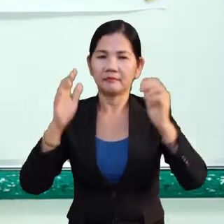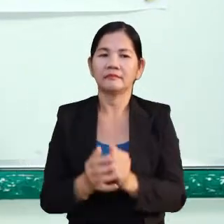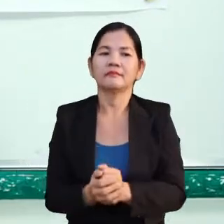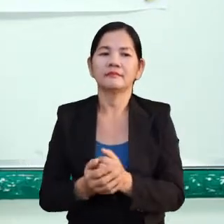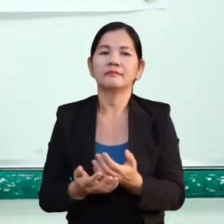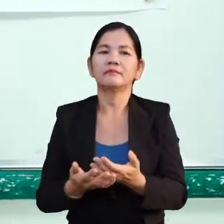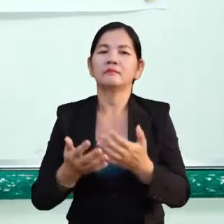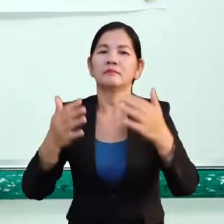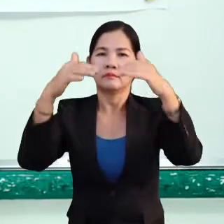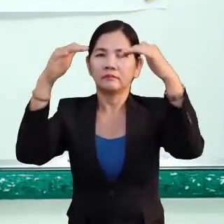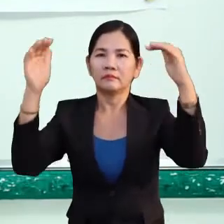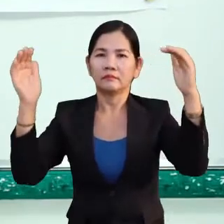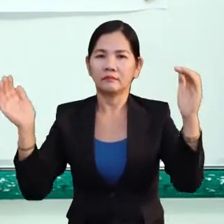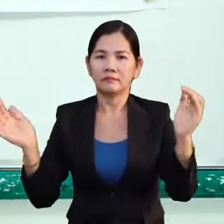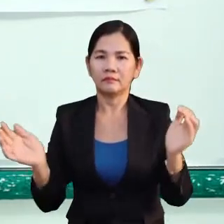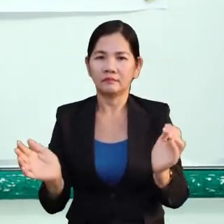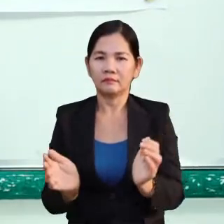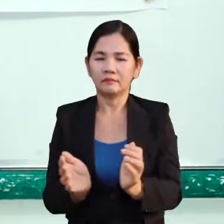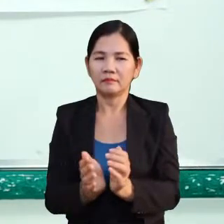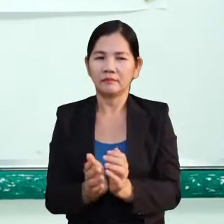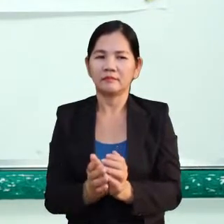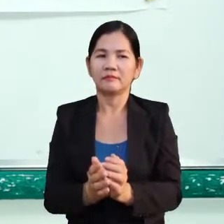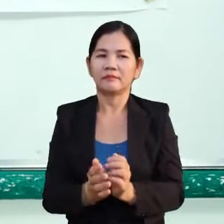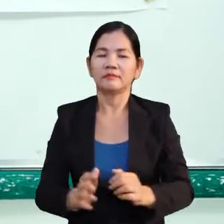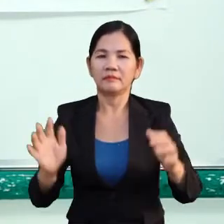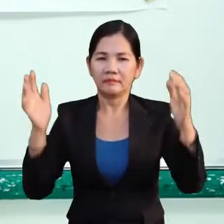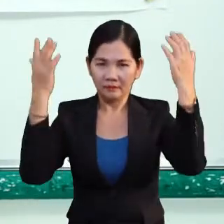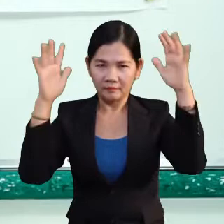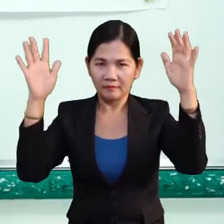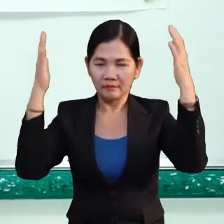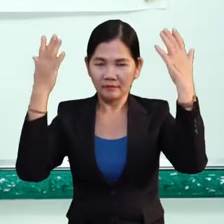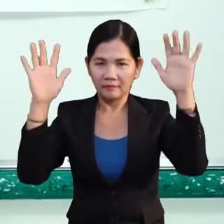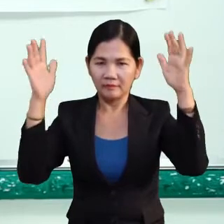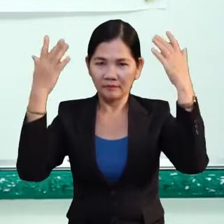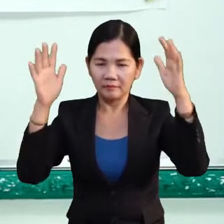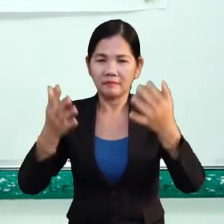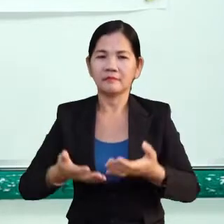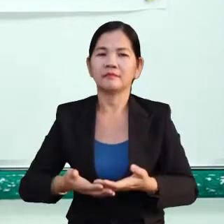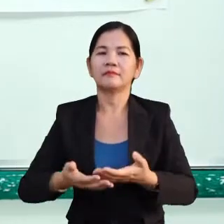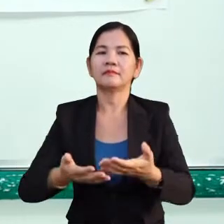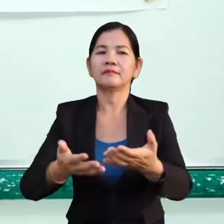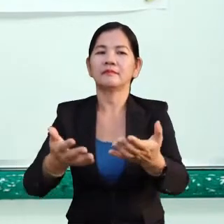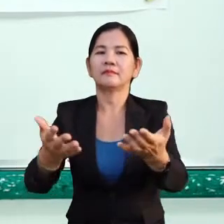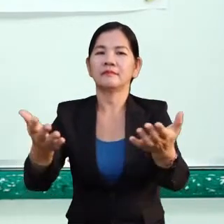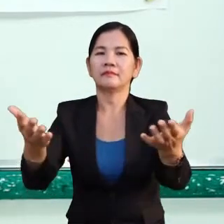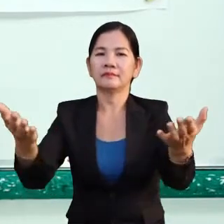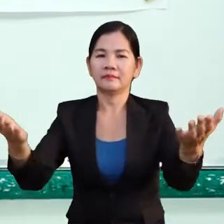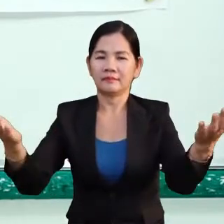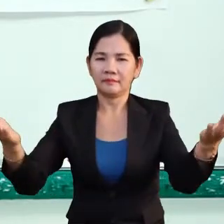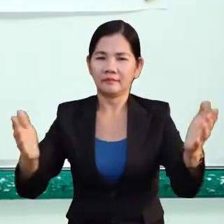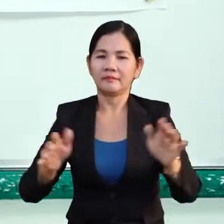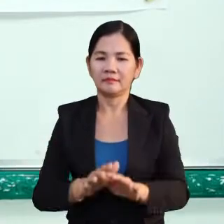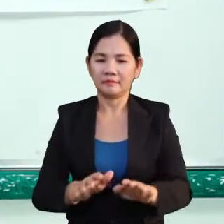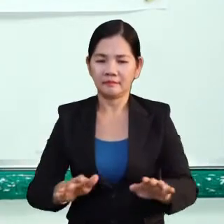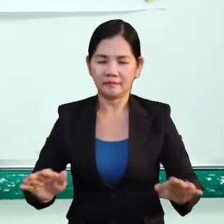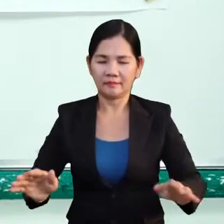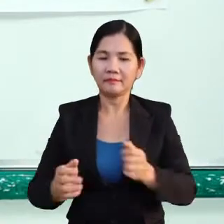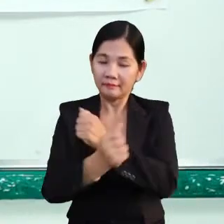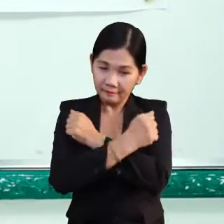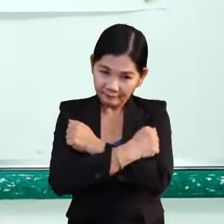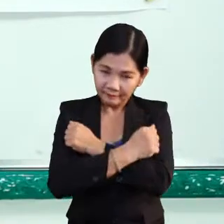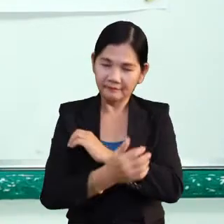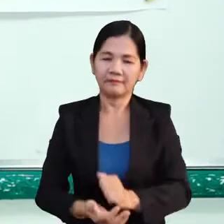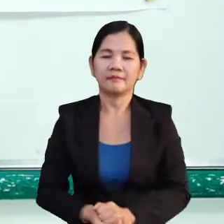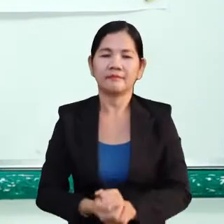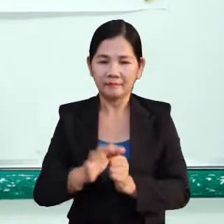3បេះដូងធំ1 1 2 3ស្រឡាញ់កូនកូនទាំងអស់គ្នា